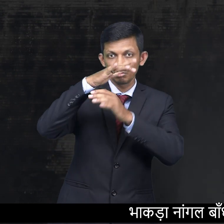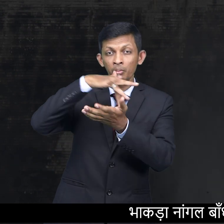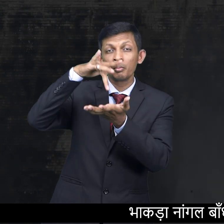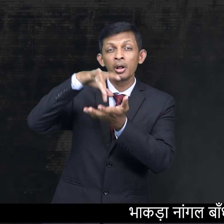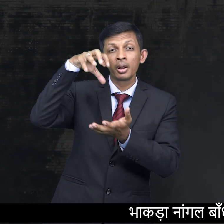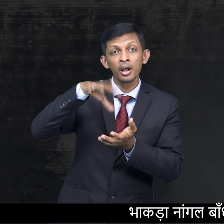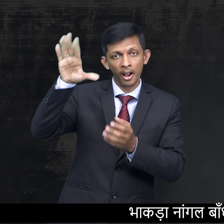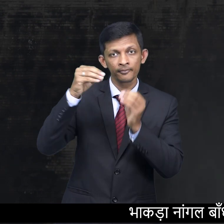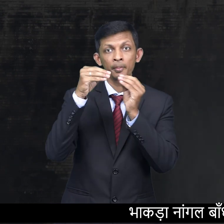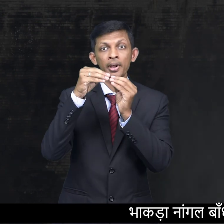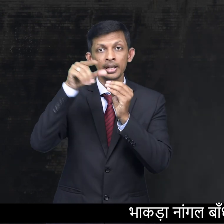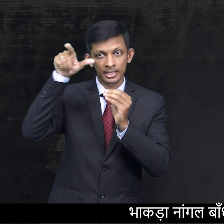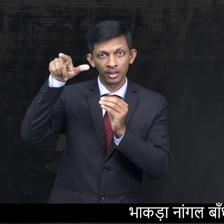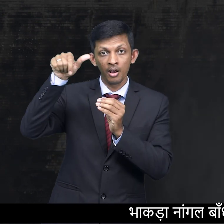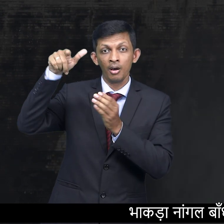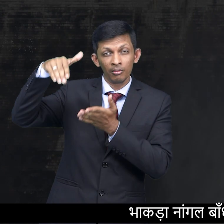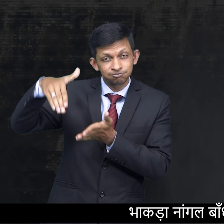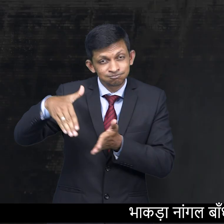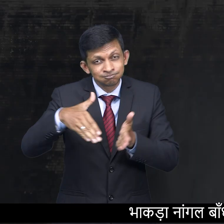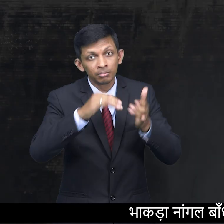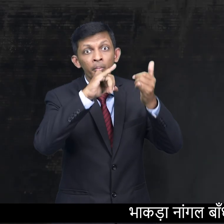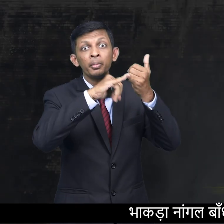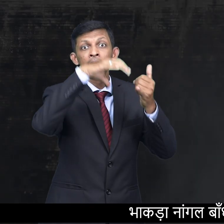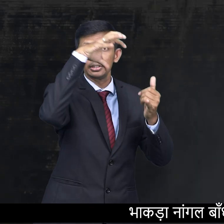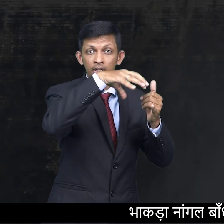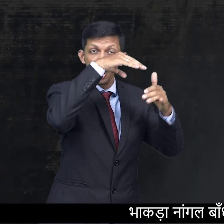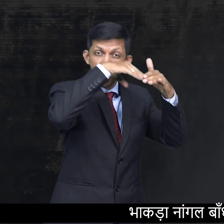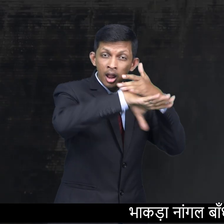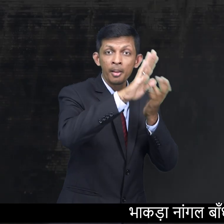भाखड़ा नांगल बांध सतलज नदी पर, हिमाचल प्रदेश।